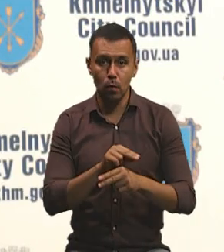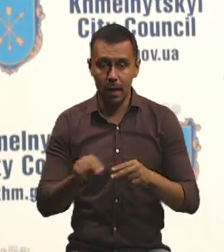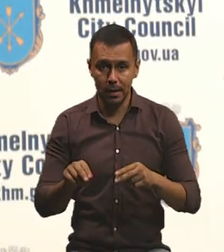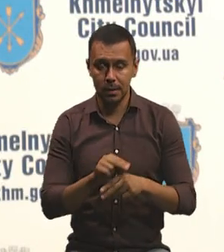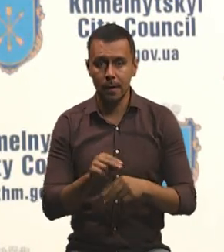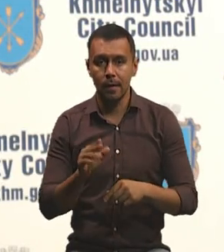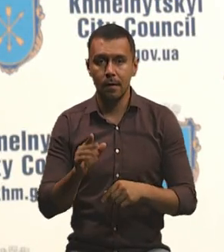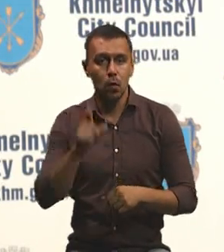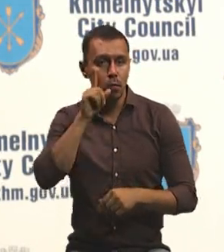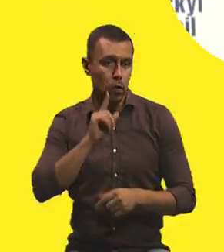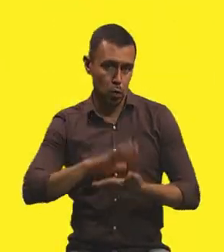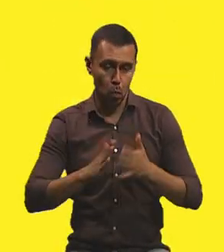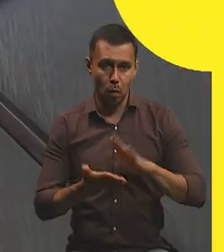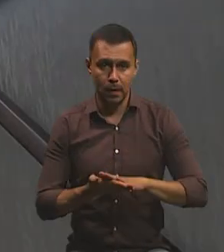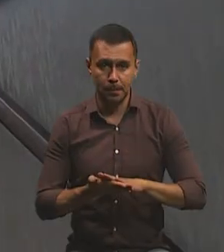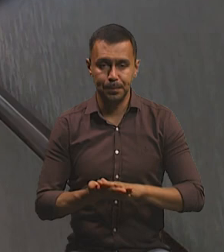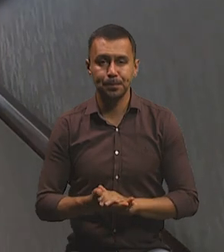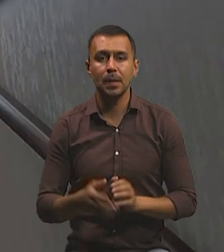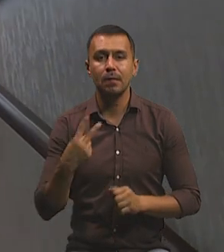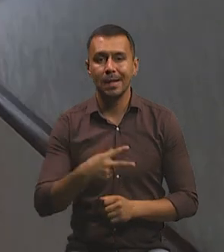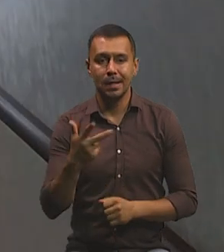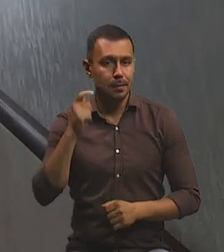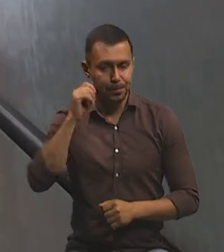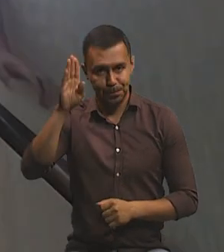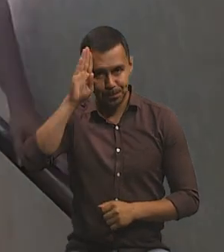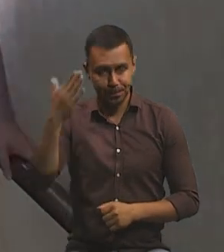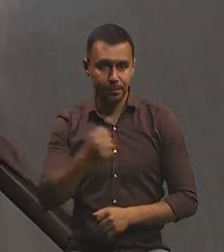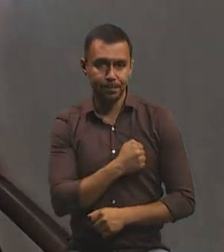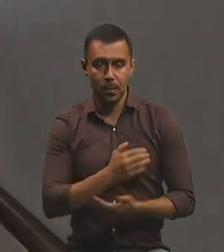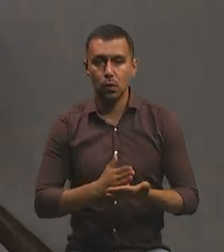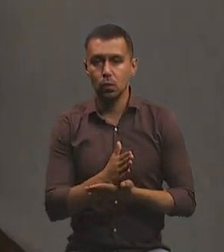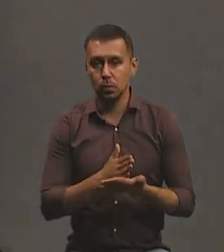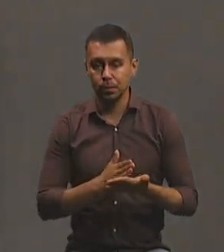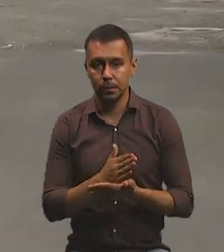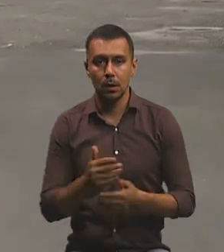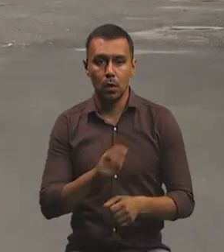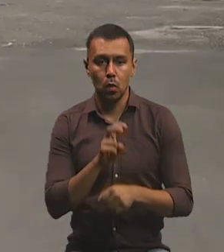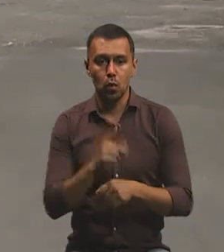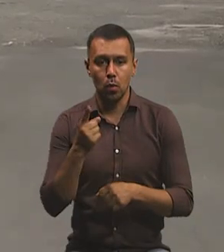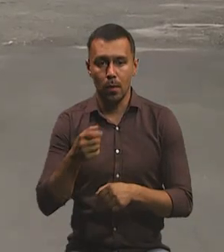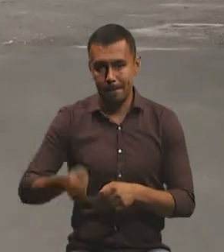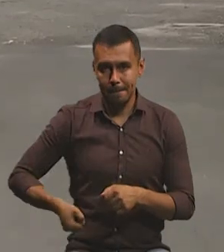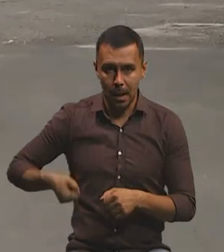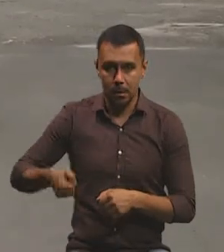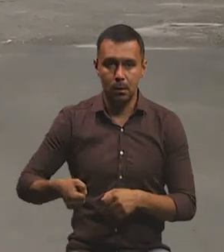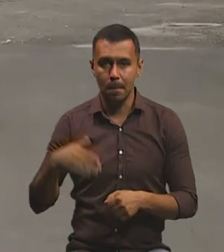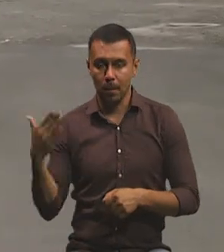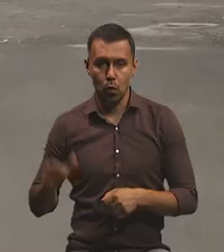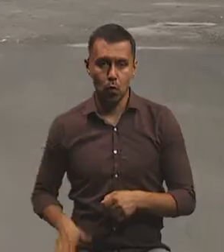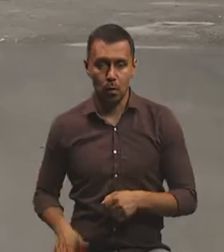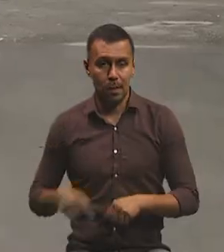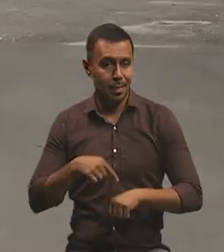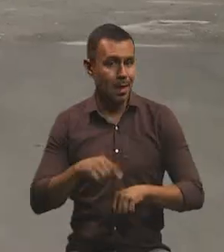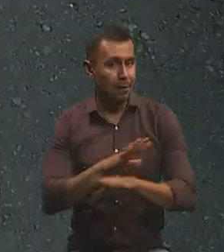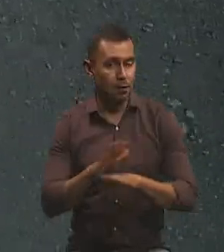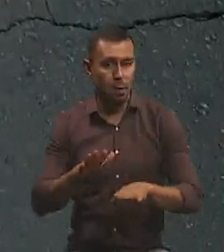в комфортних умовах. 23-річний військовослужбовець Микола Войтенко ходить з однією милицею. Праву ногу, каже, не